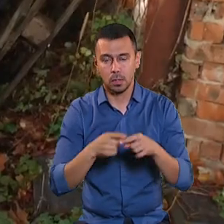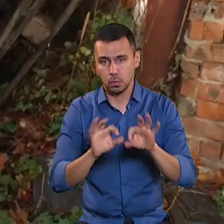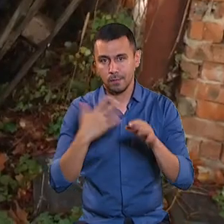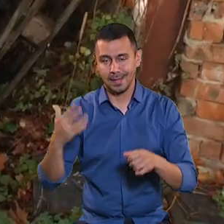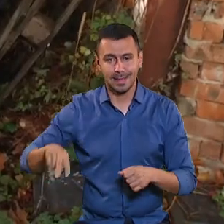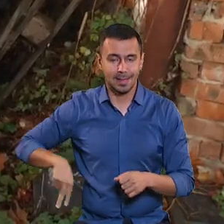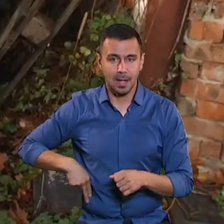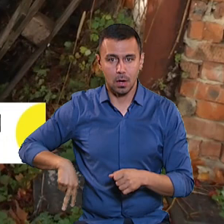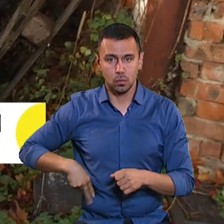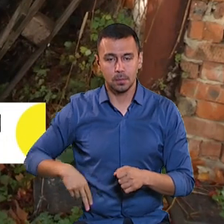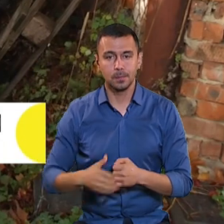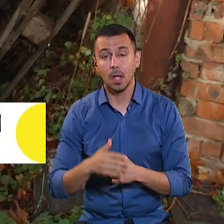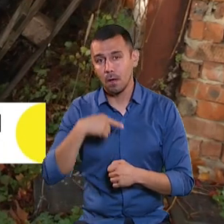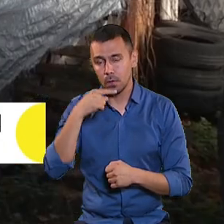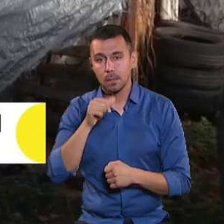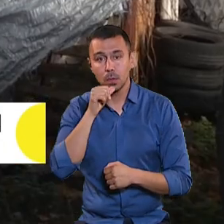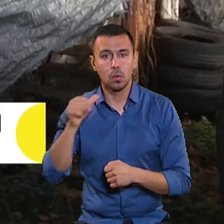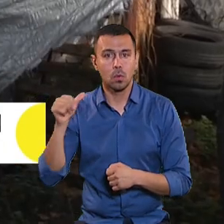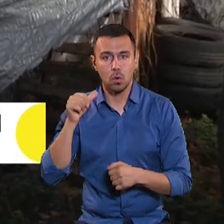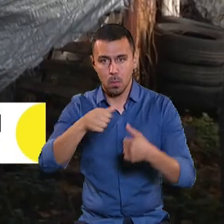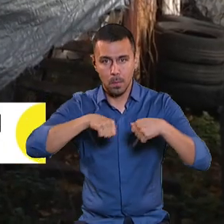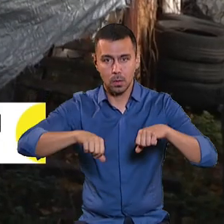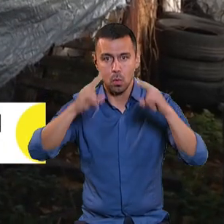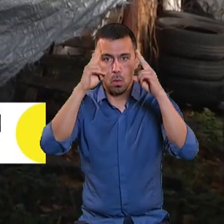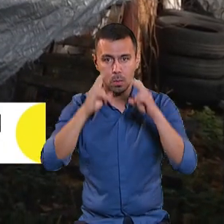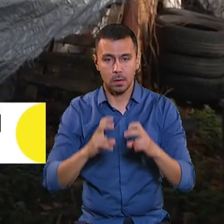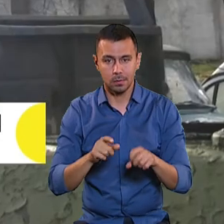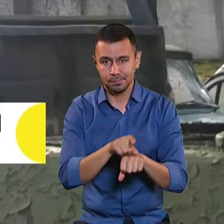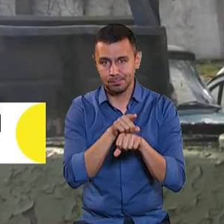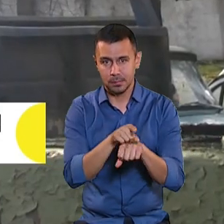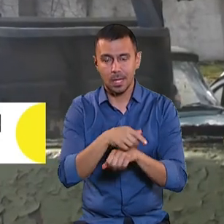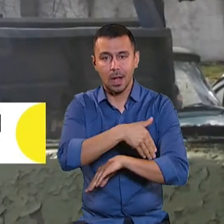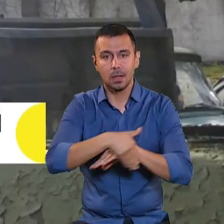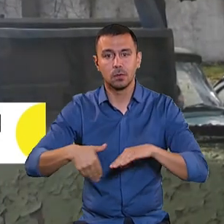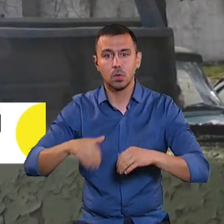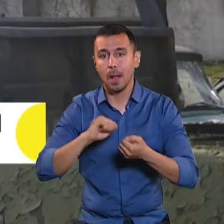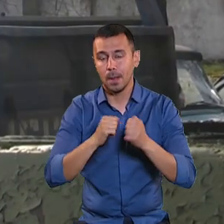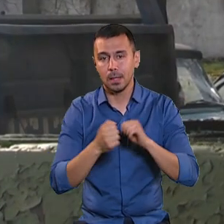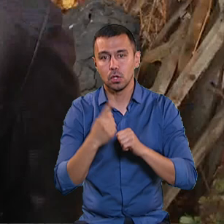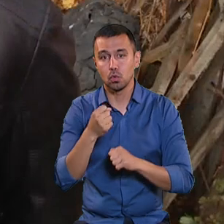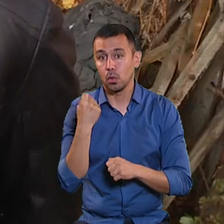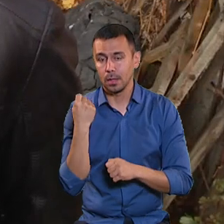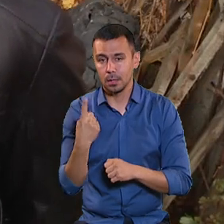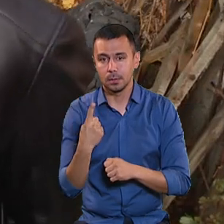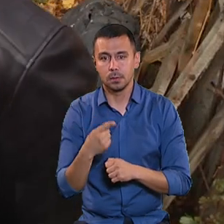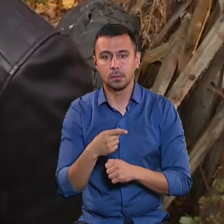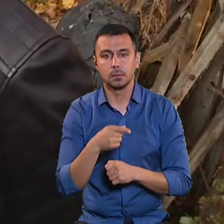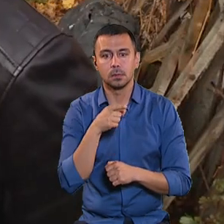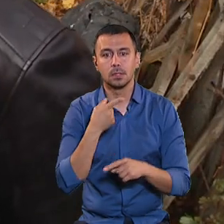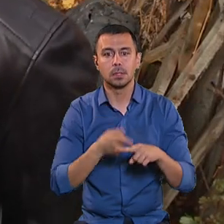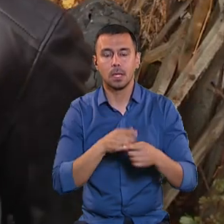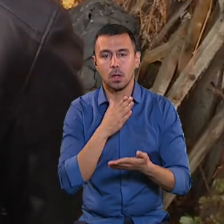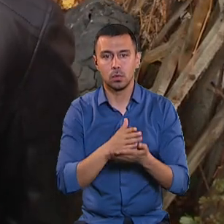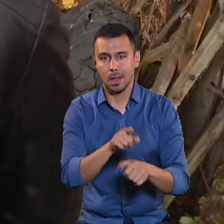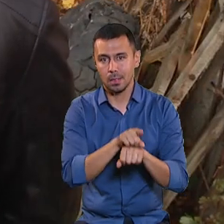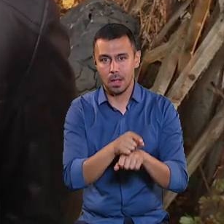її директор Сергій Бортник каже Минулого року комісійно обстежували Сквер Танкістів за адресою вулиця Кам'янецька 111 де знаходиться саме цей танк